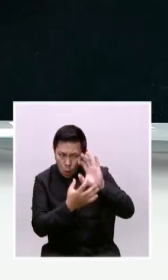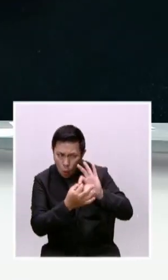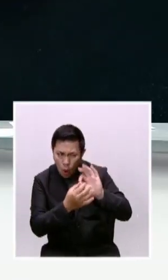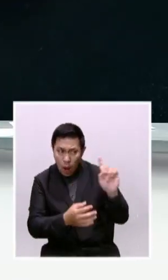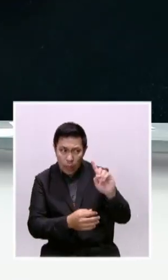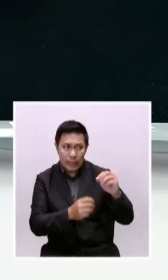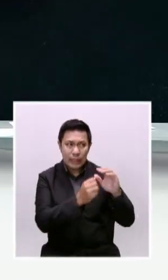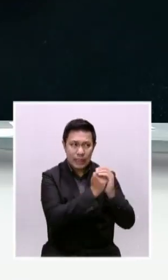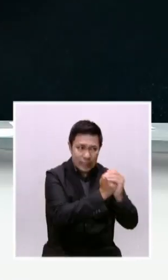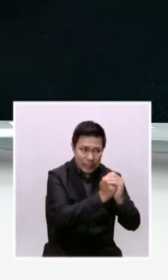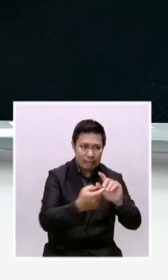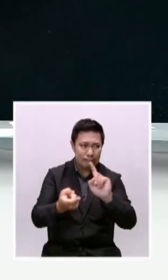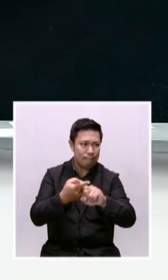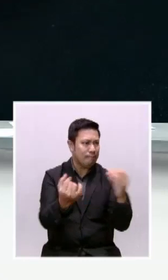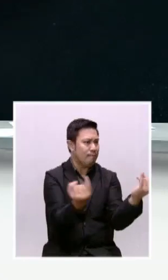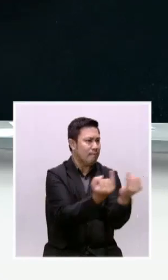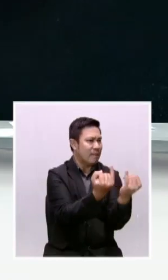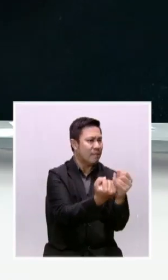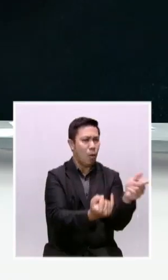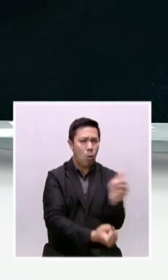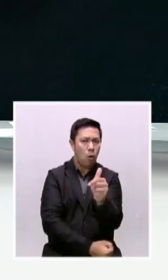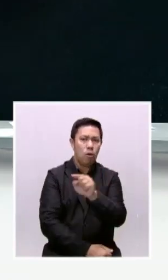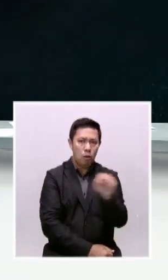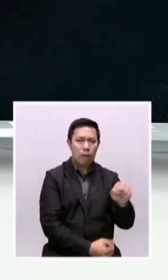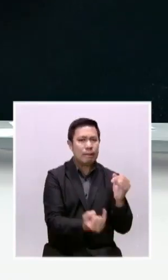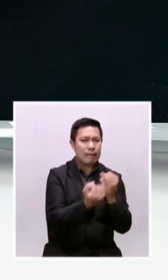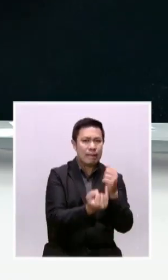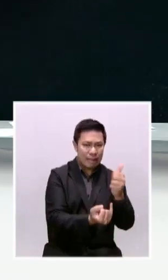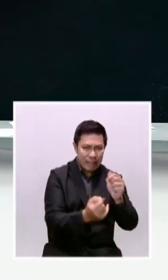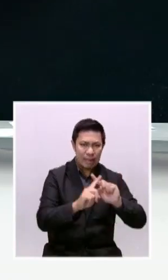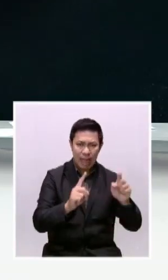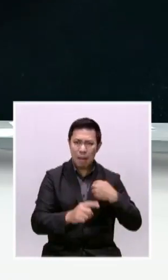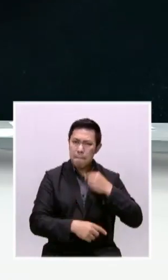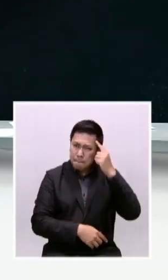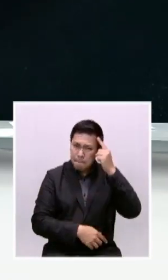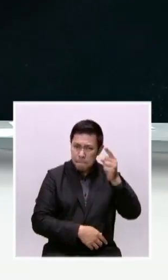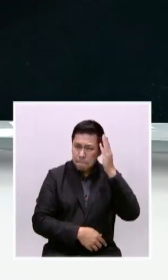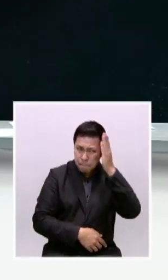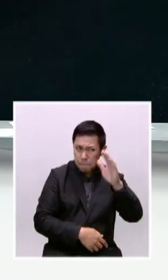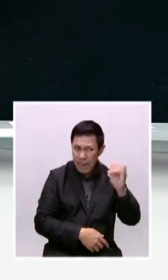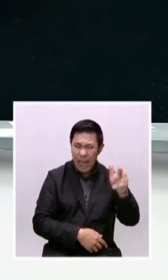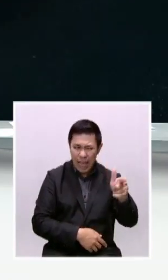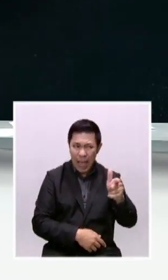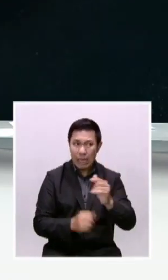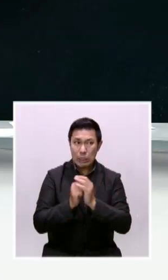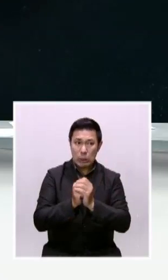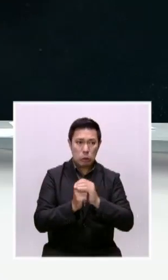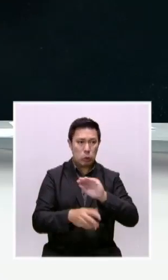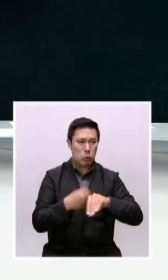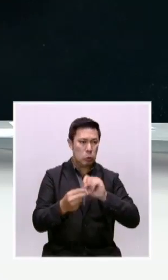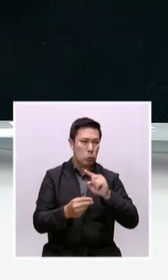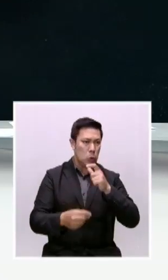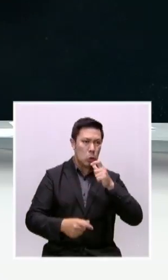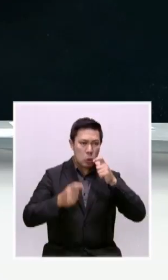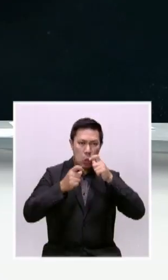เพราะว่าจีนกับรัสเซียมีความสนิทที่ค่อนข้างแนบแน่นกันนะคะแล้วก็มองว่าอีกไม่นานค่ะจีนก็จะเป็นประเทศที่มีขนาดเศรษฐกิจ